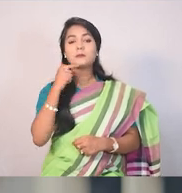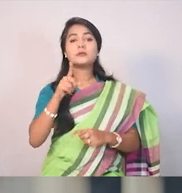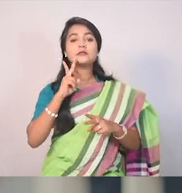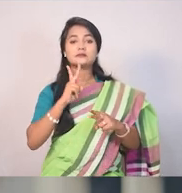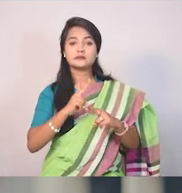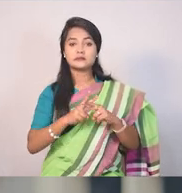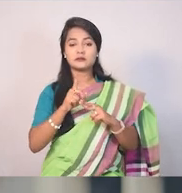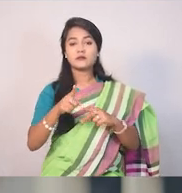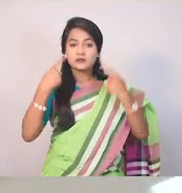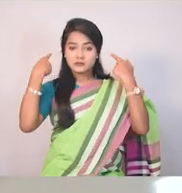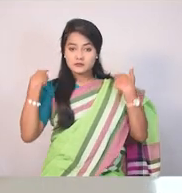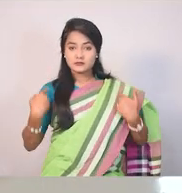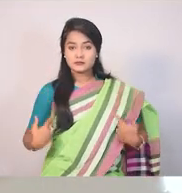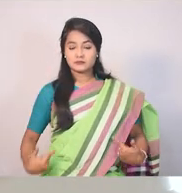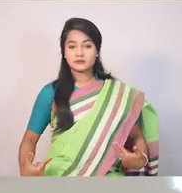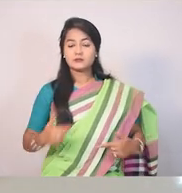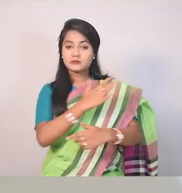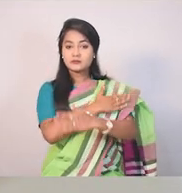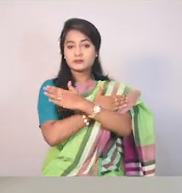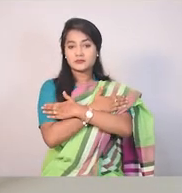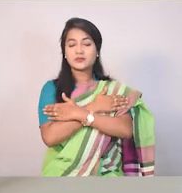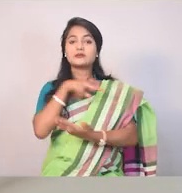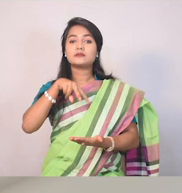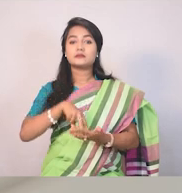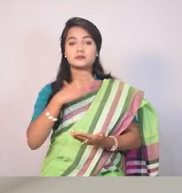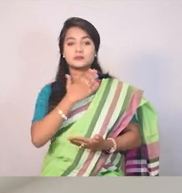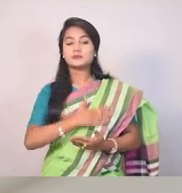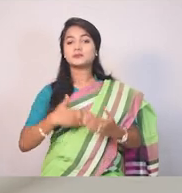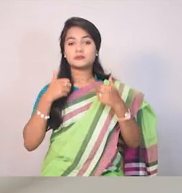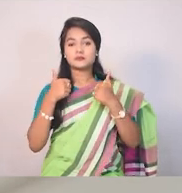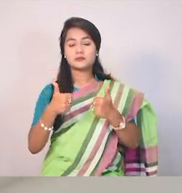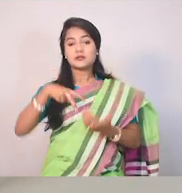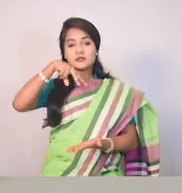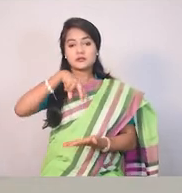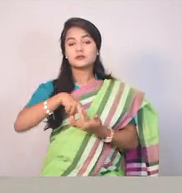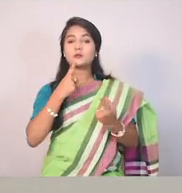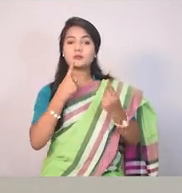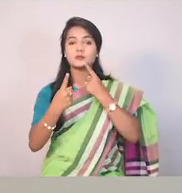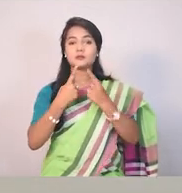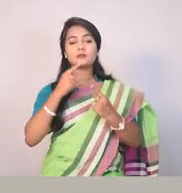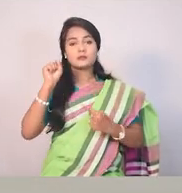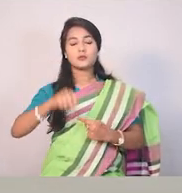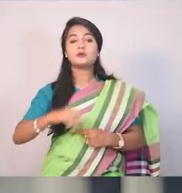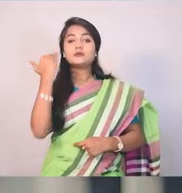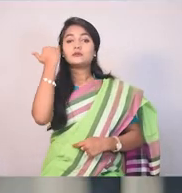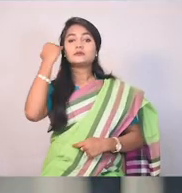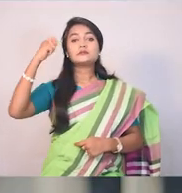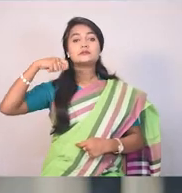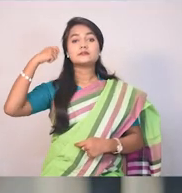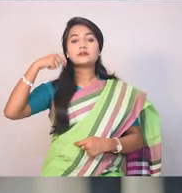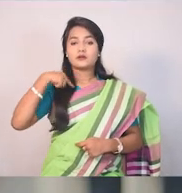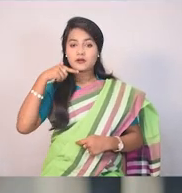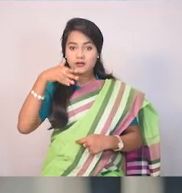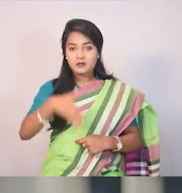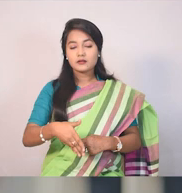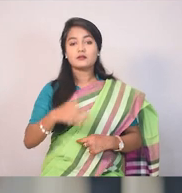বা চলচ্চিত্রে অভিনেতা মানেই হচ্ছে একদম দুটো হাত পা এবং সুস্থ এবং তারা দাঁড়িয়ে কথা বলবে।